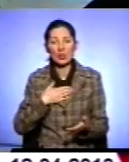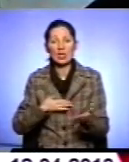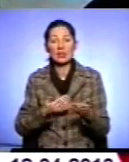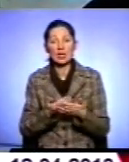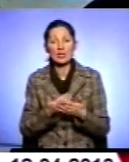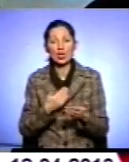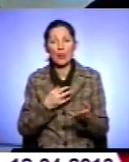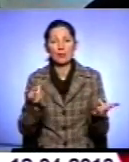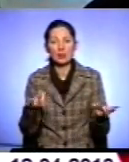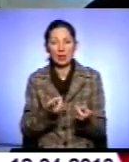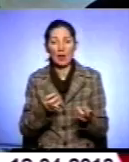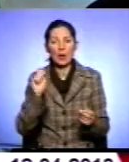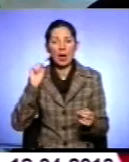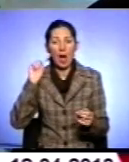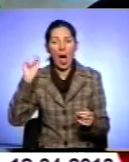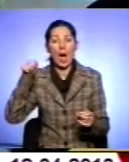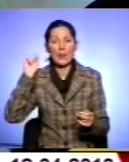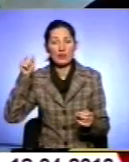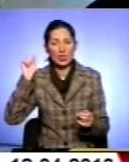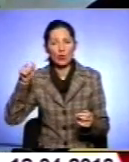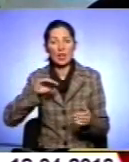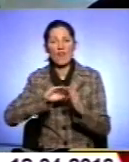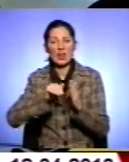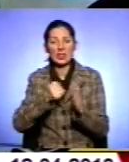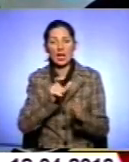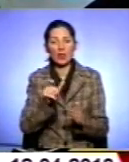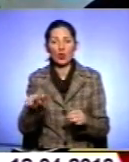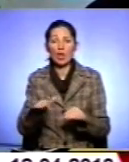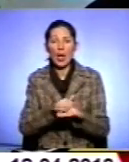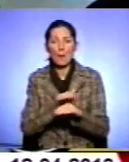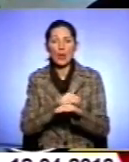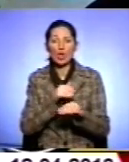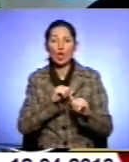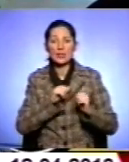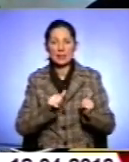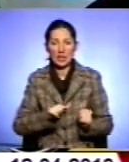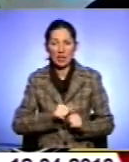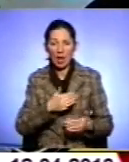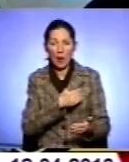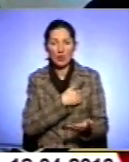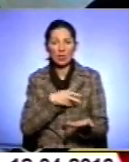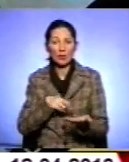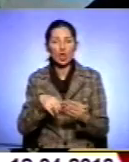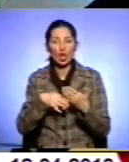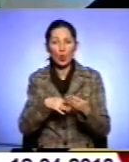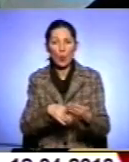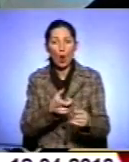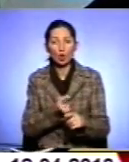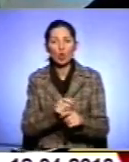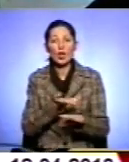бити усі дзвони і викликати в людей милосердя і бажання прийти на допомогу. Дуже важко,